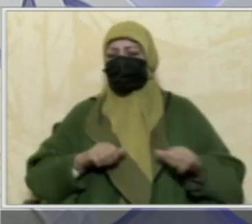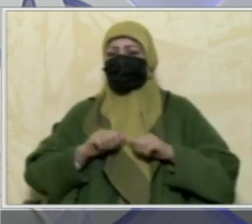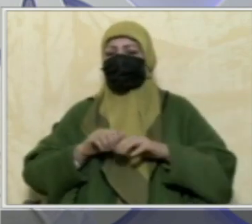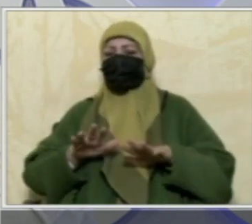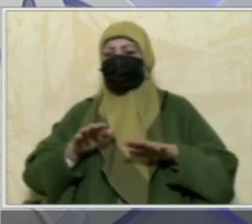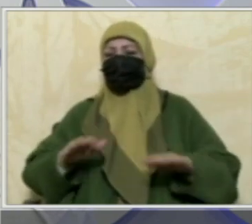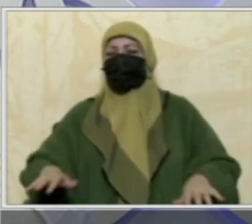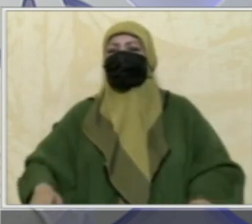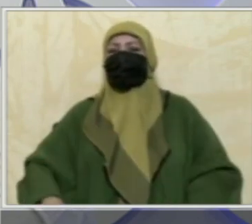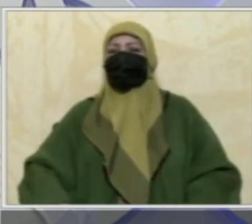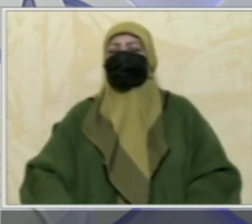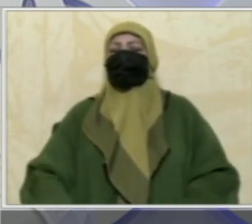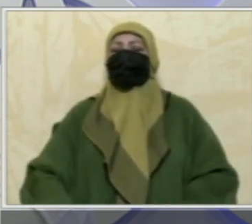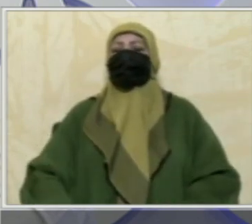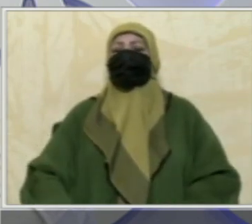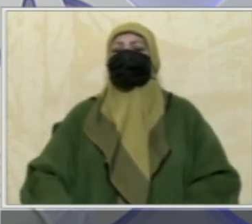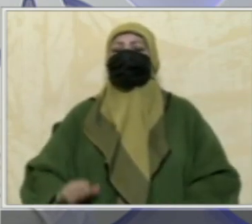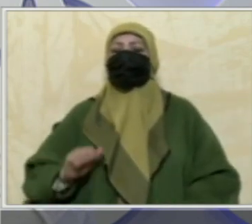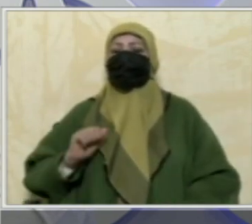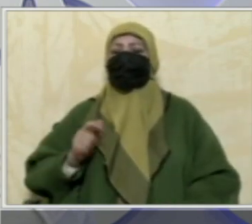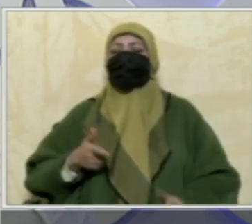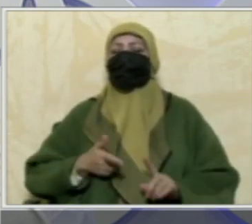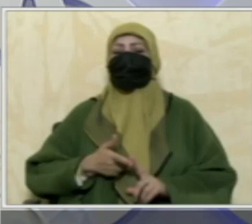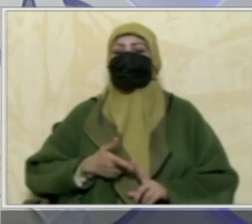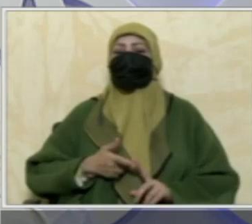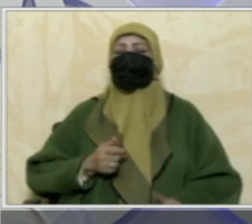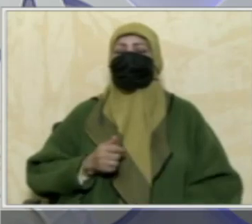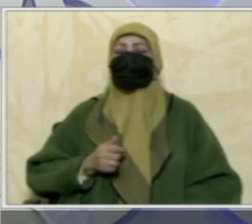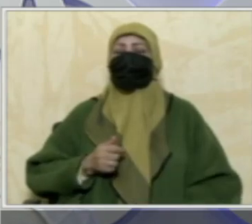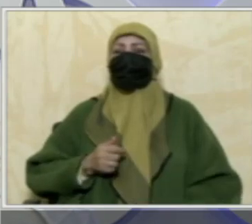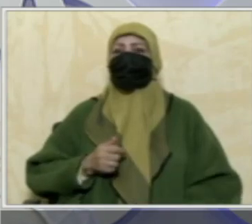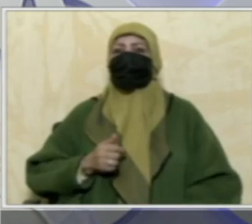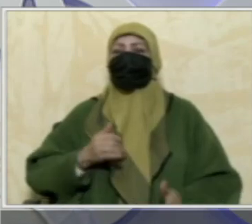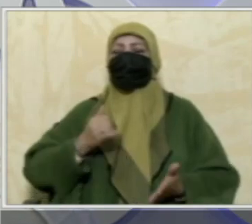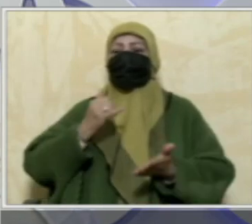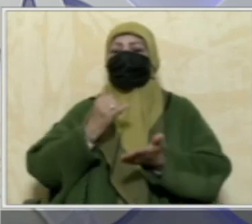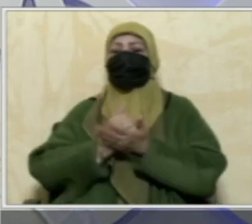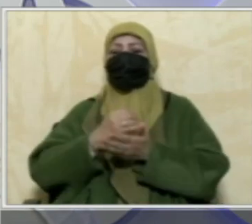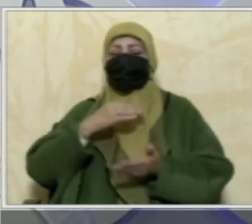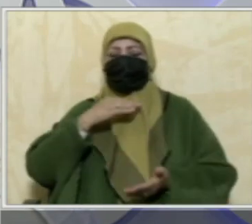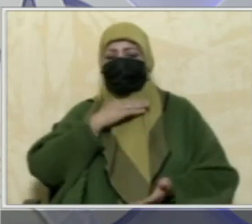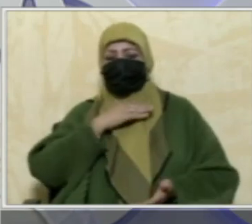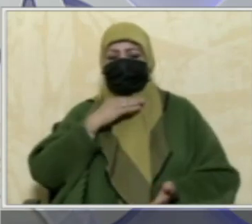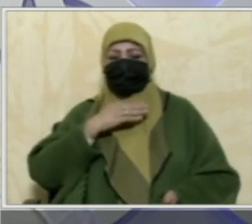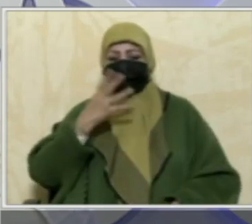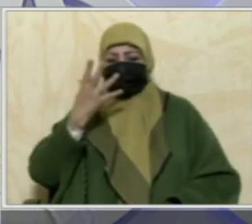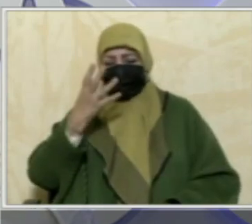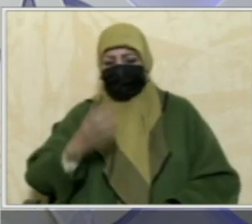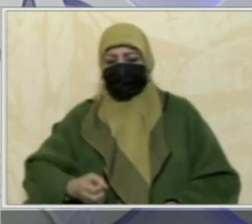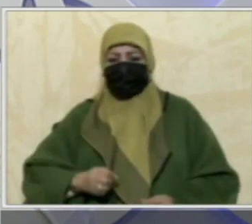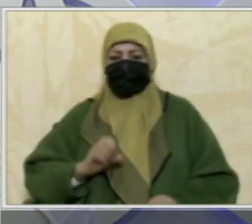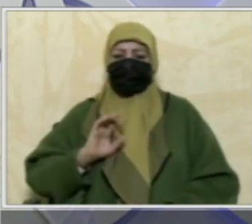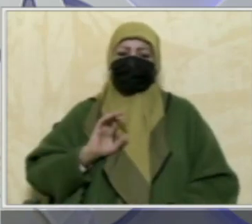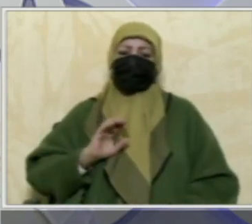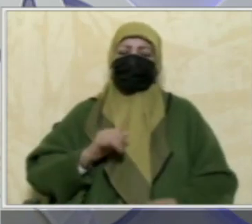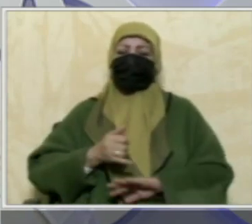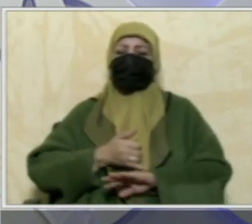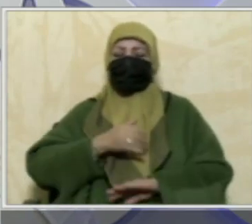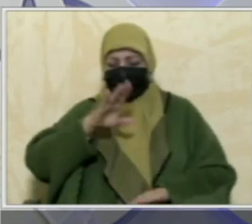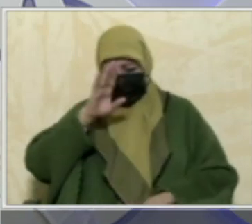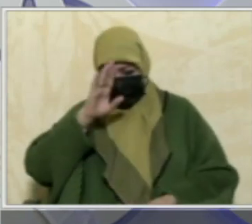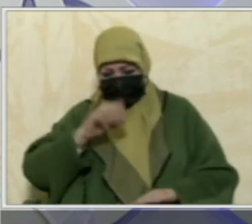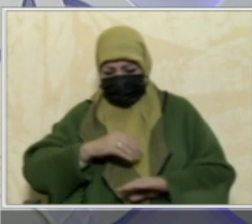لادريس ما حكم ذبح الاضحيه ليلا المالكيه يشترطون الذبحه نهارا عكس بعض العلماء